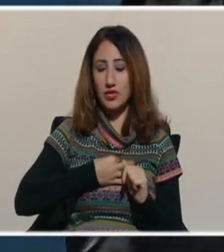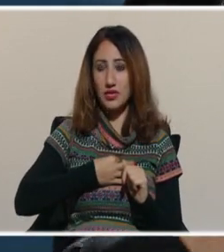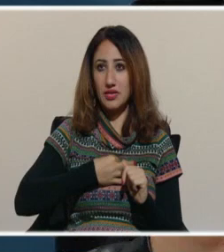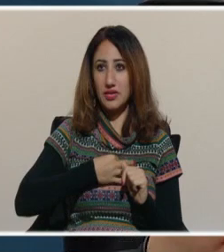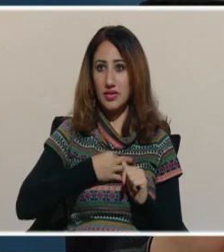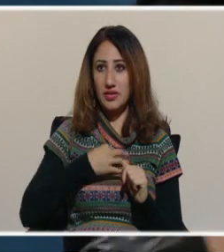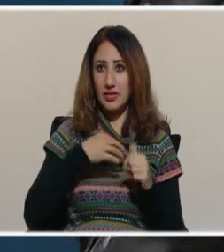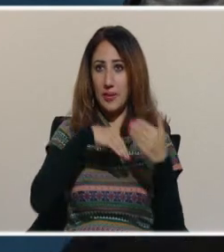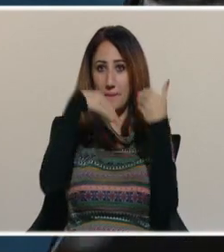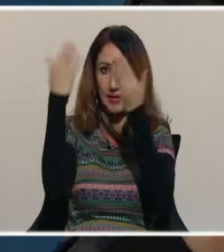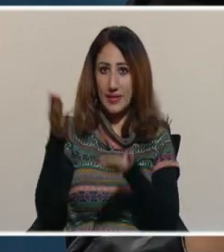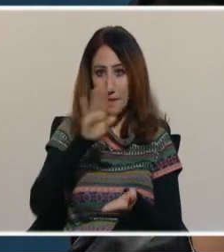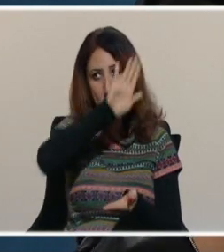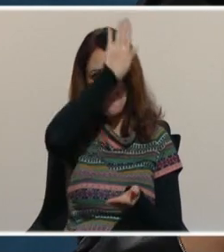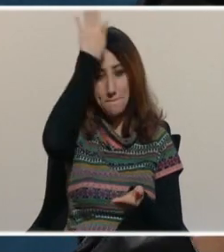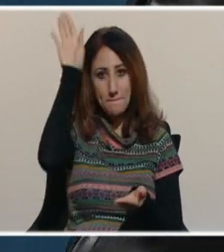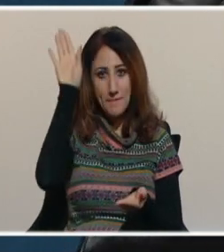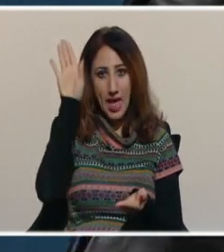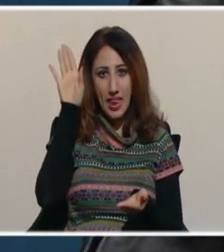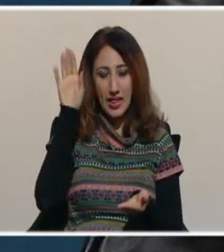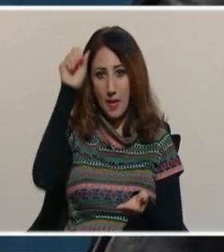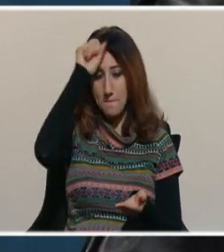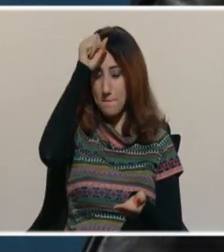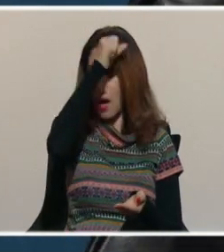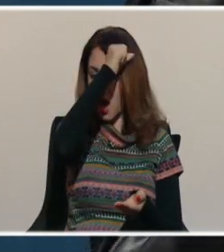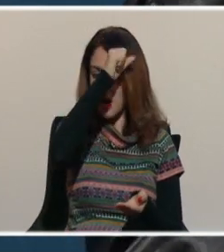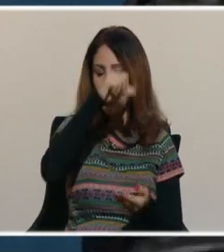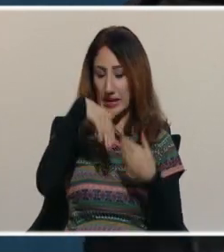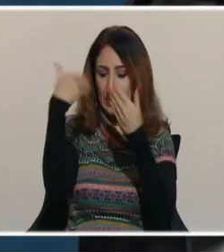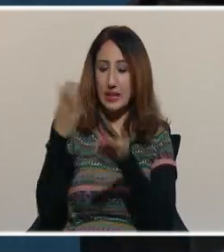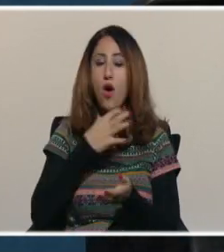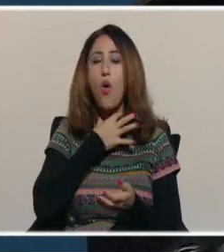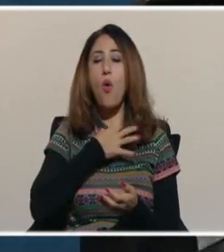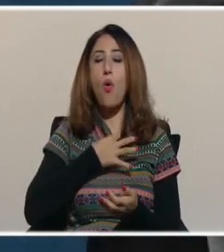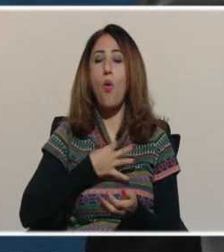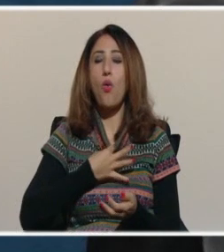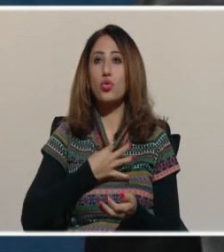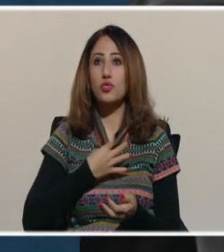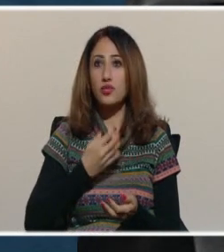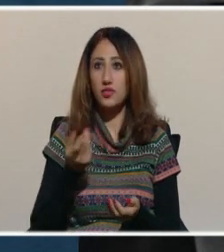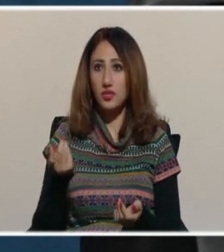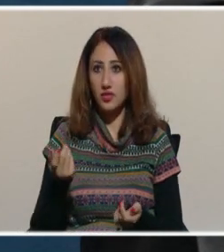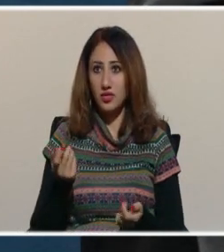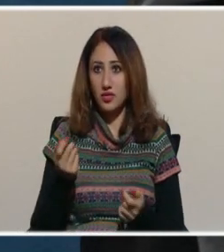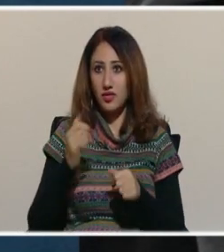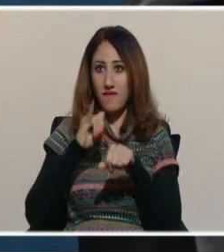كانت واخداه هدية من ملك البحرين او حاجة كده، لولي بقى اللي هو خدته طبعا بعد ما